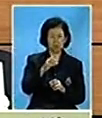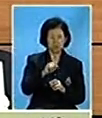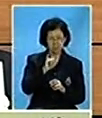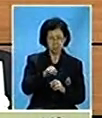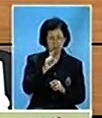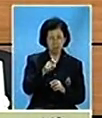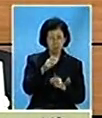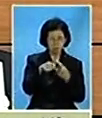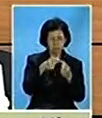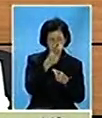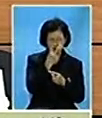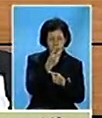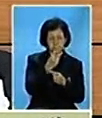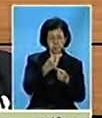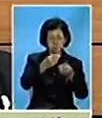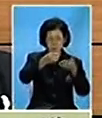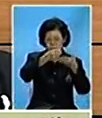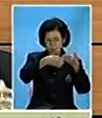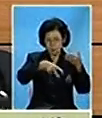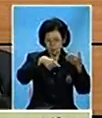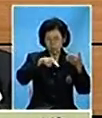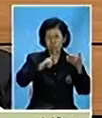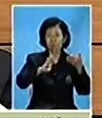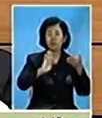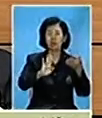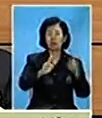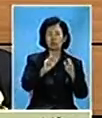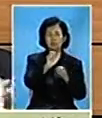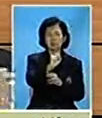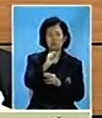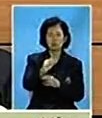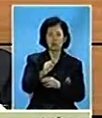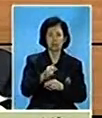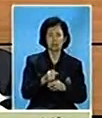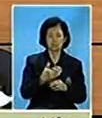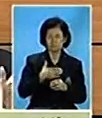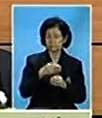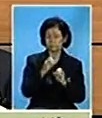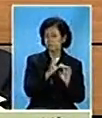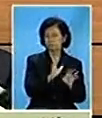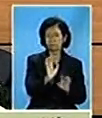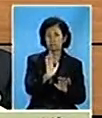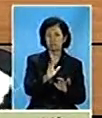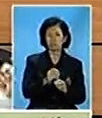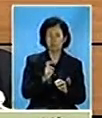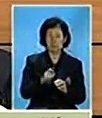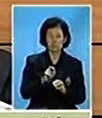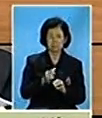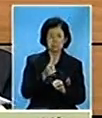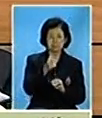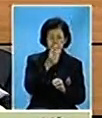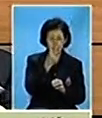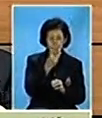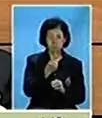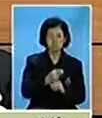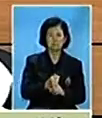ไปดูในการร่างพิจารณากฎหมายสภาผู้แทนราษฎรนะครับไม่ใช่ว่าผมจะละเลยนะครับที่จะไม่ไปดูนะครับเพราะฉะนั้นผมคิดว่าเพื่อ